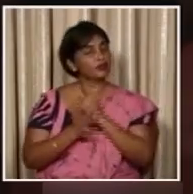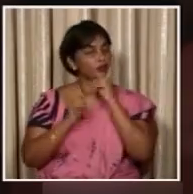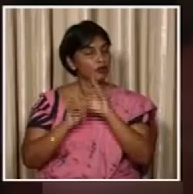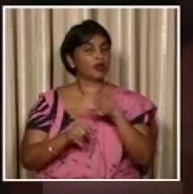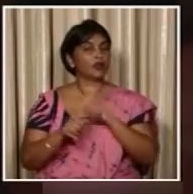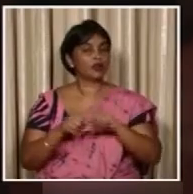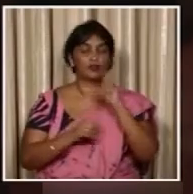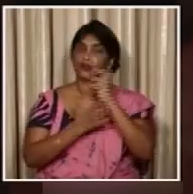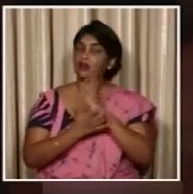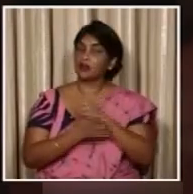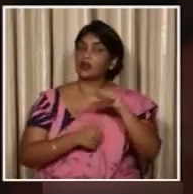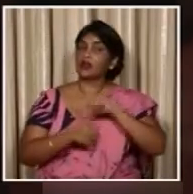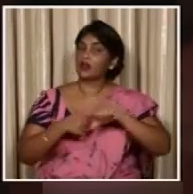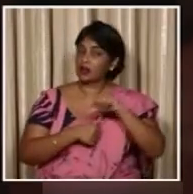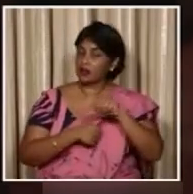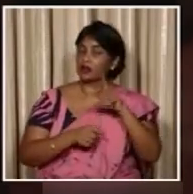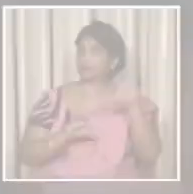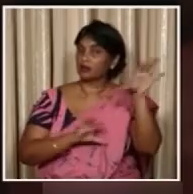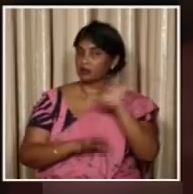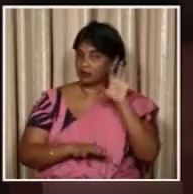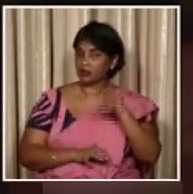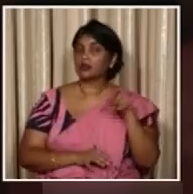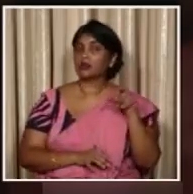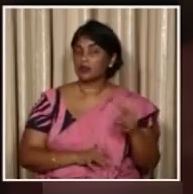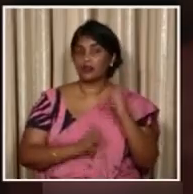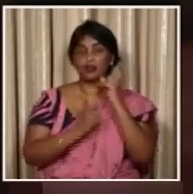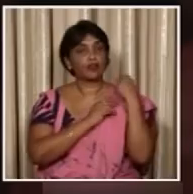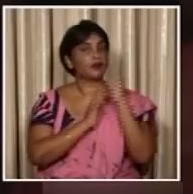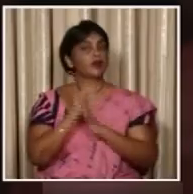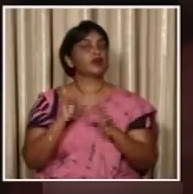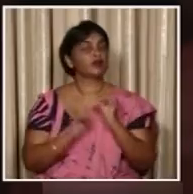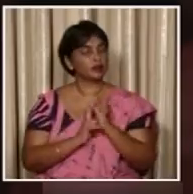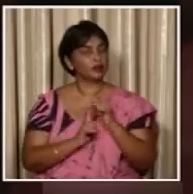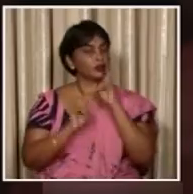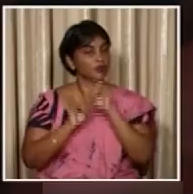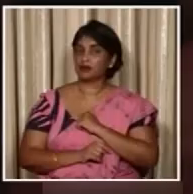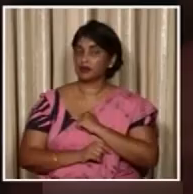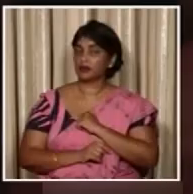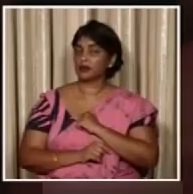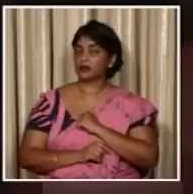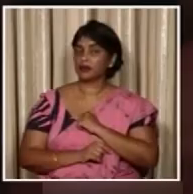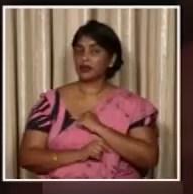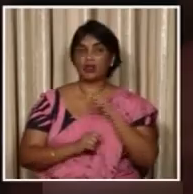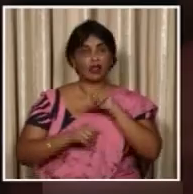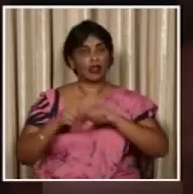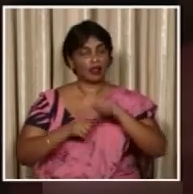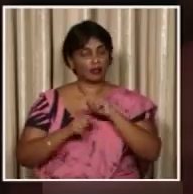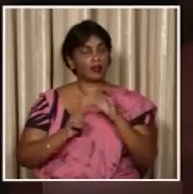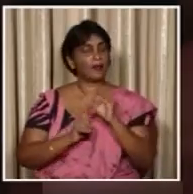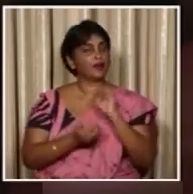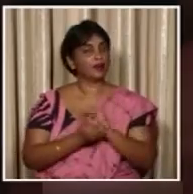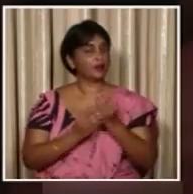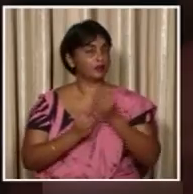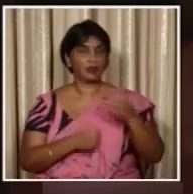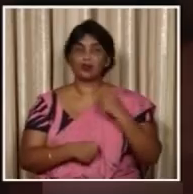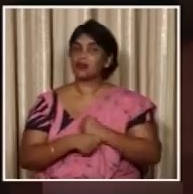ආයතනයක් නම් ඒ ව්‍යවස්ථාපිත ආයතනයට පත් කරන්නේ ඒ විෂය භාර අමාත්‍යවරයා. ඉතින් ඔබතුමන්ලා කැමති නම් ආයතන ටික පෞද්ගලික අංශයට